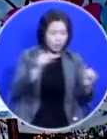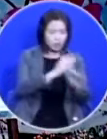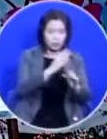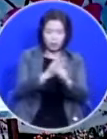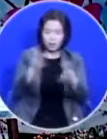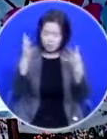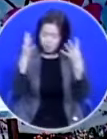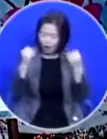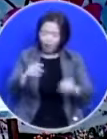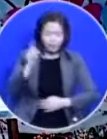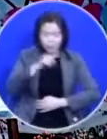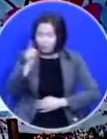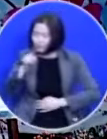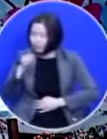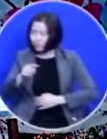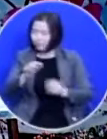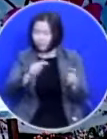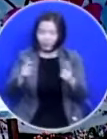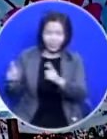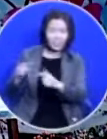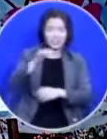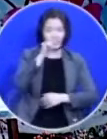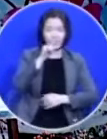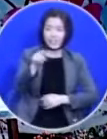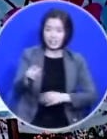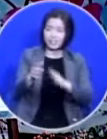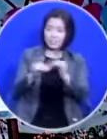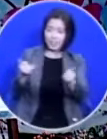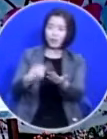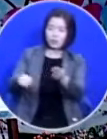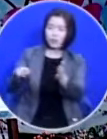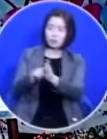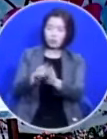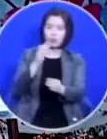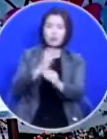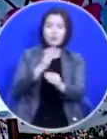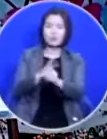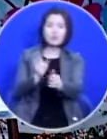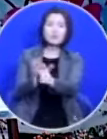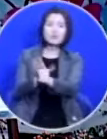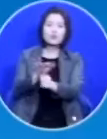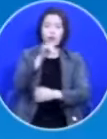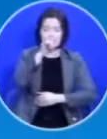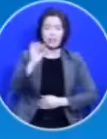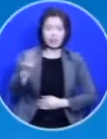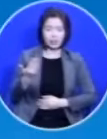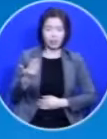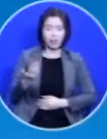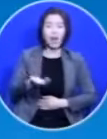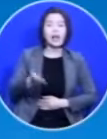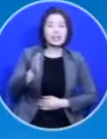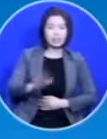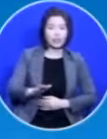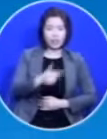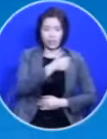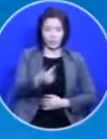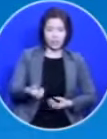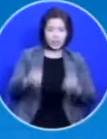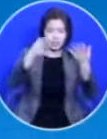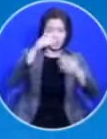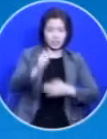있지요 그 사람들을 위해서도 다 중보해야 됩니다 그런데 대제사장이